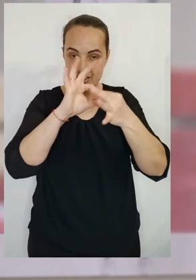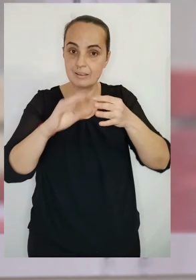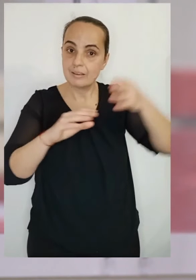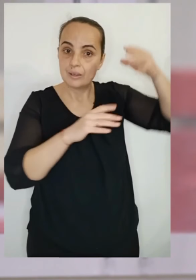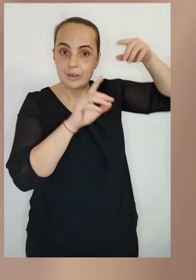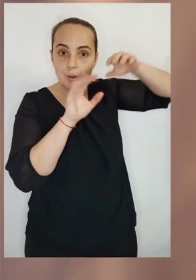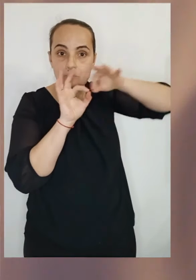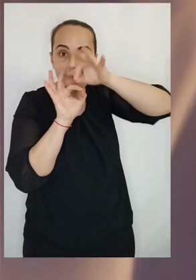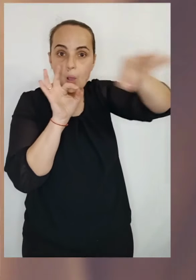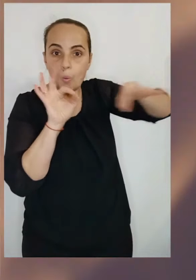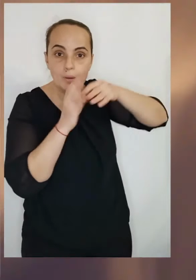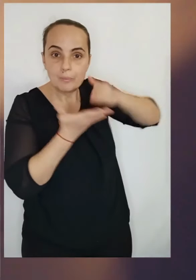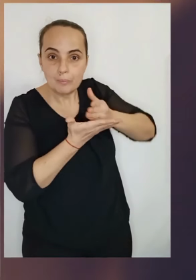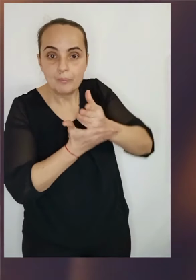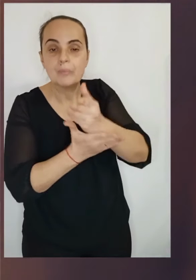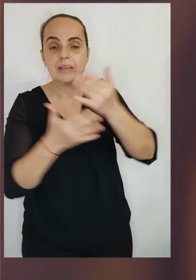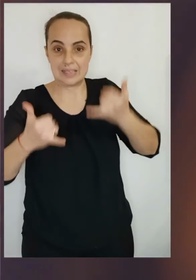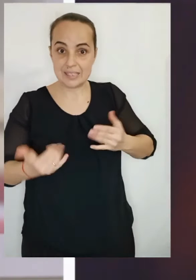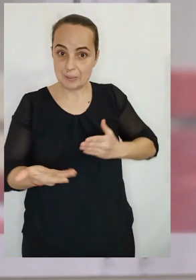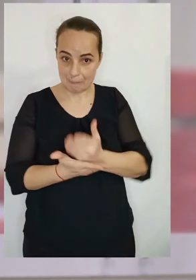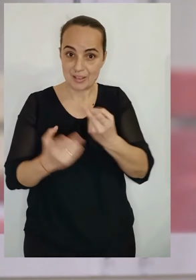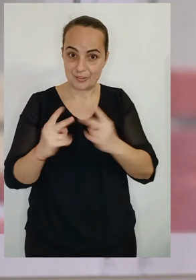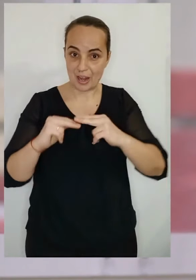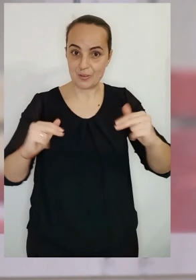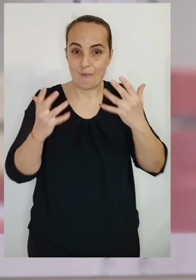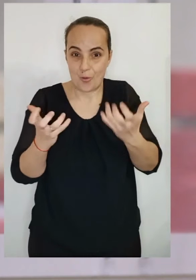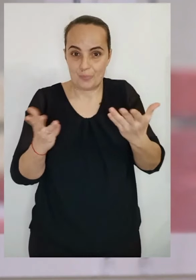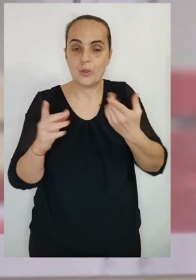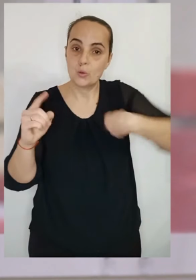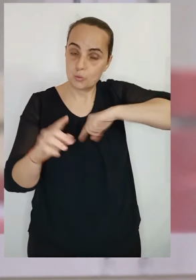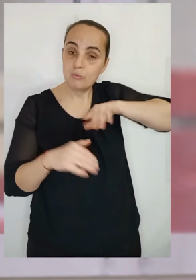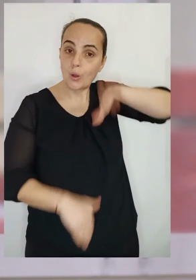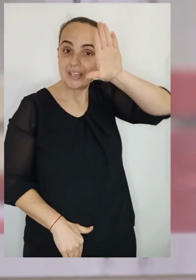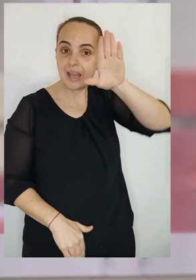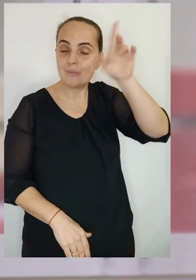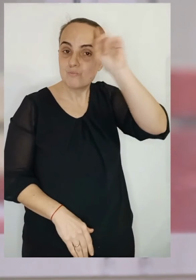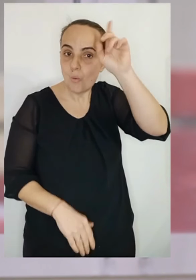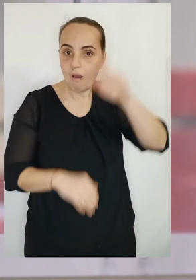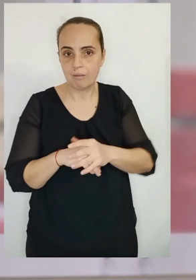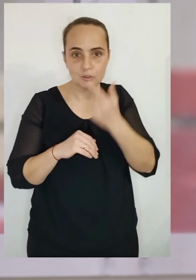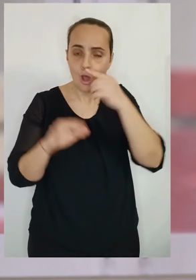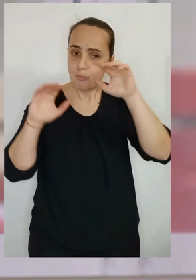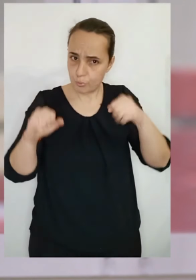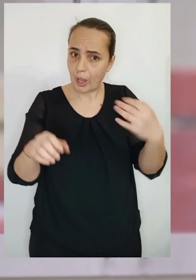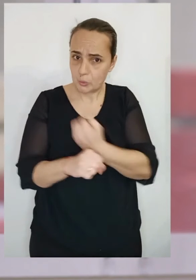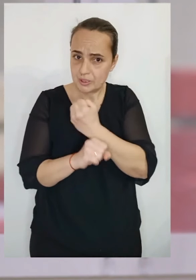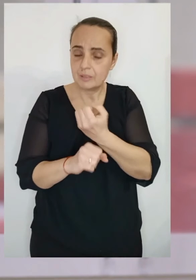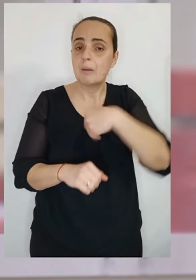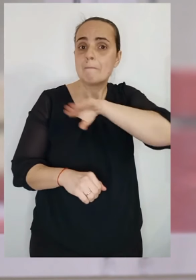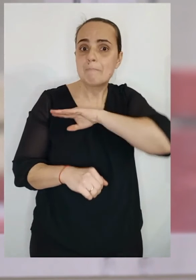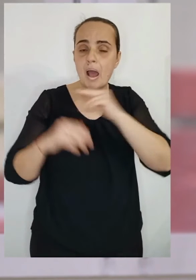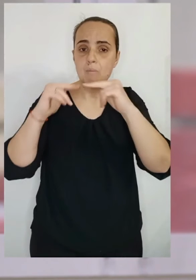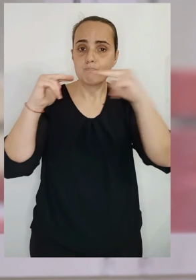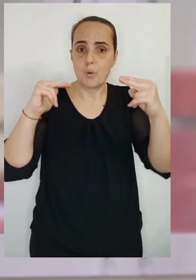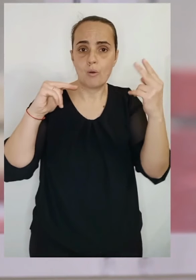son parcours. Voilà, donc on a candidaté. On pense qu'on a quand même un certain nombre d'atouts, parce qu'on se dit que la flamme olympique qui monterait sur le pont d'Avignon ou